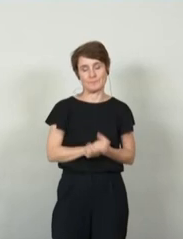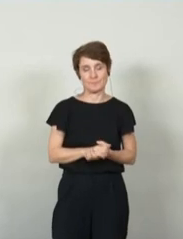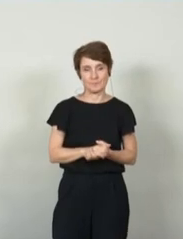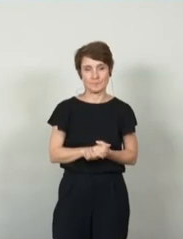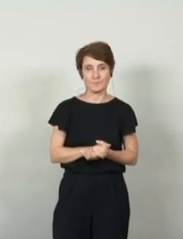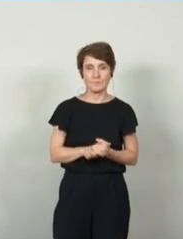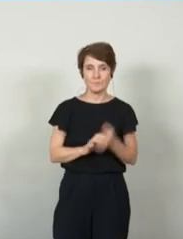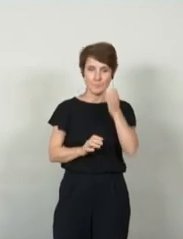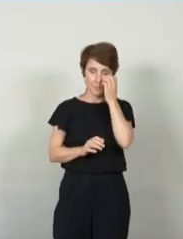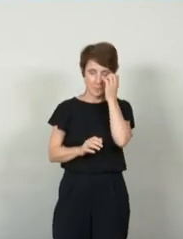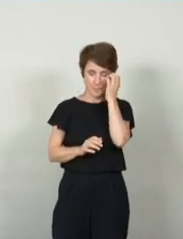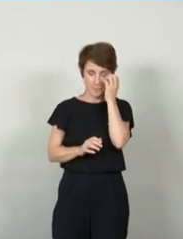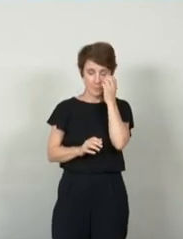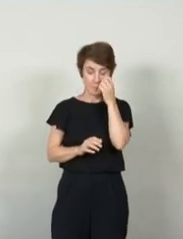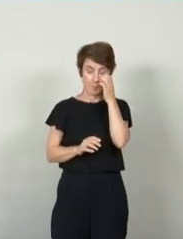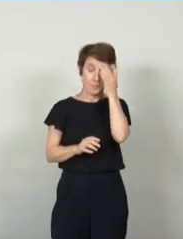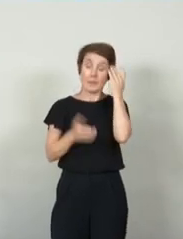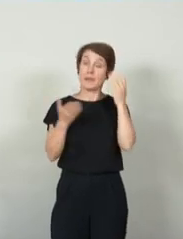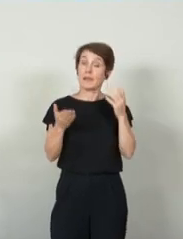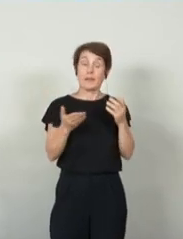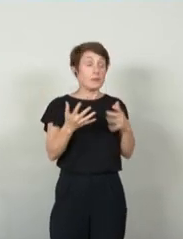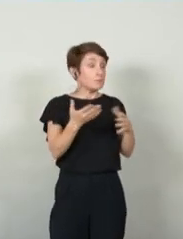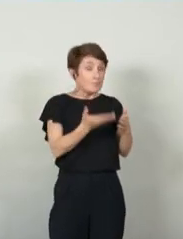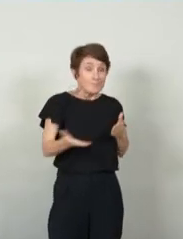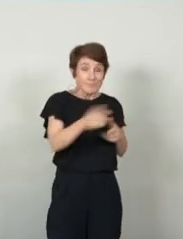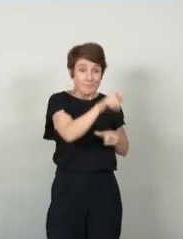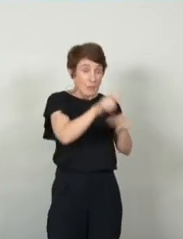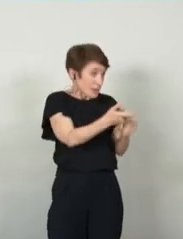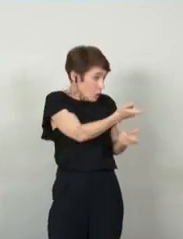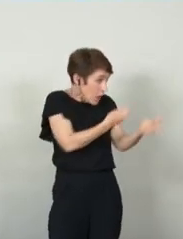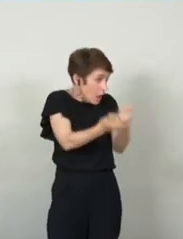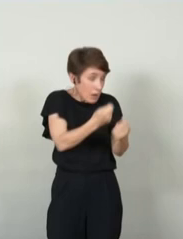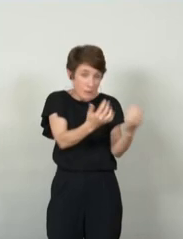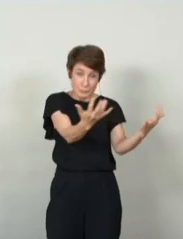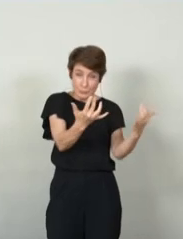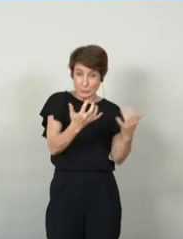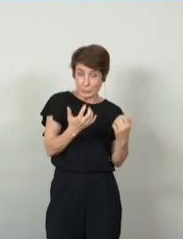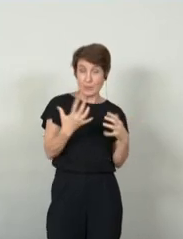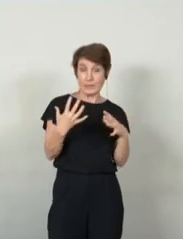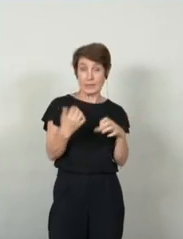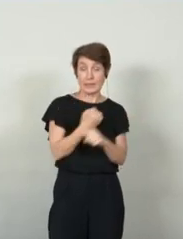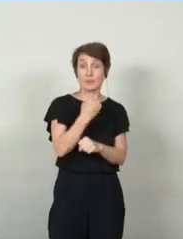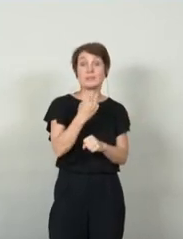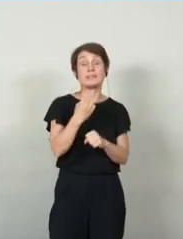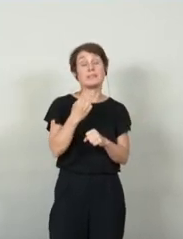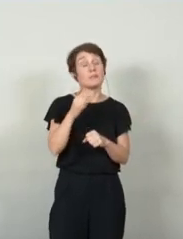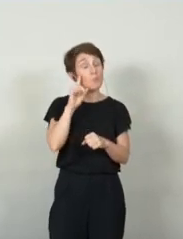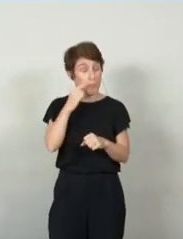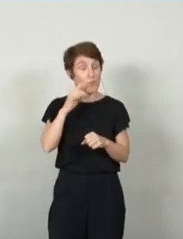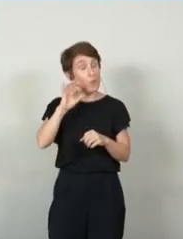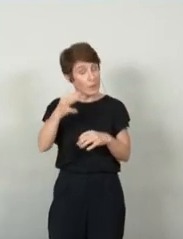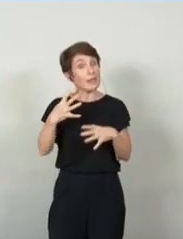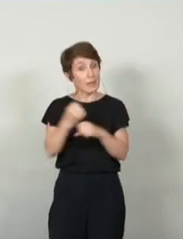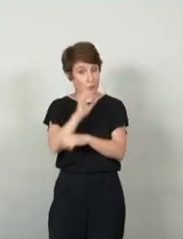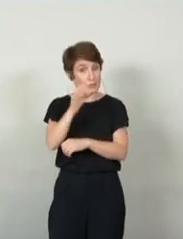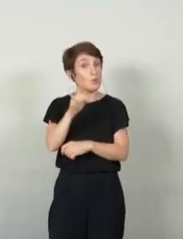embarquez le plus grand nombre c'était aussi travailler sur la programmation événementielle oui nous avons réussi à embarquer le plus grand